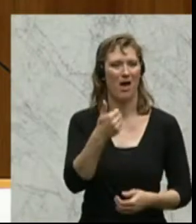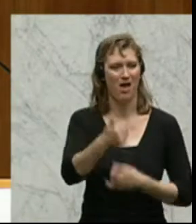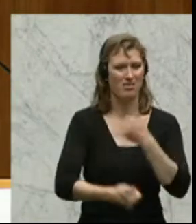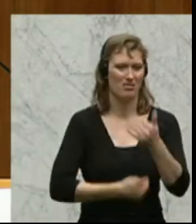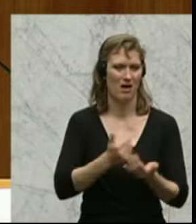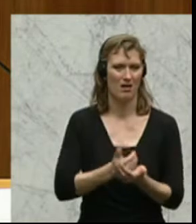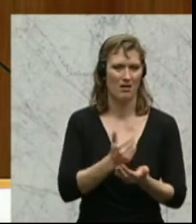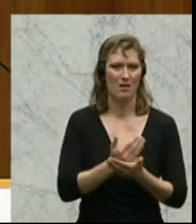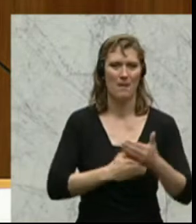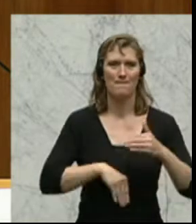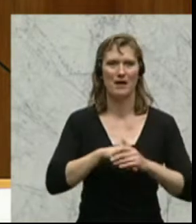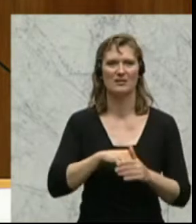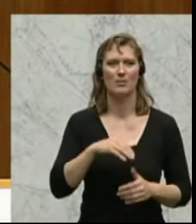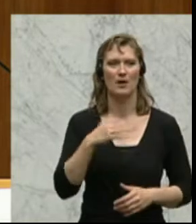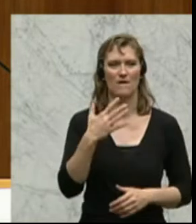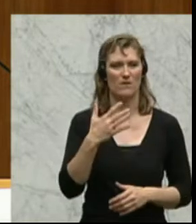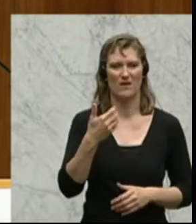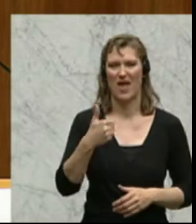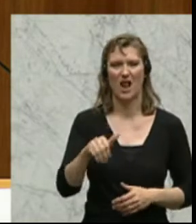maximal 11.000 Euro.